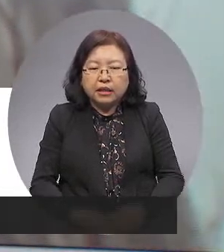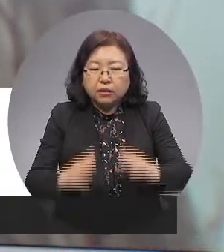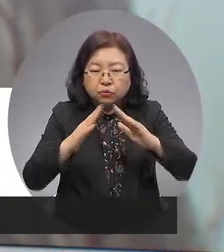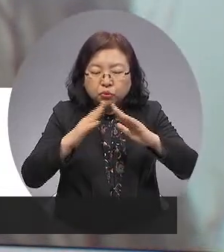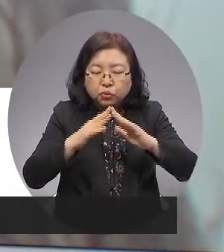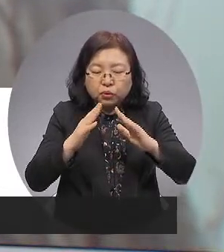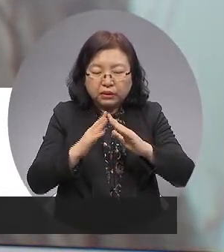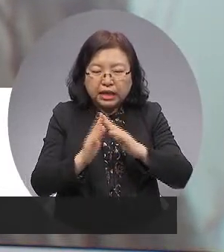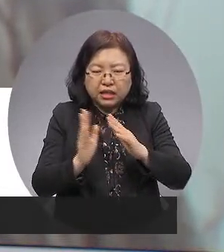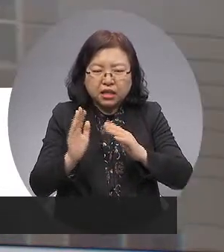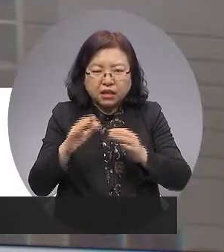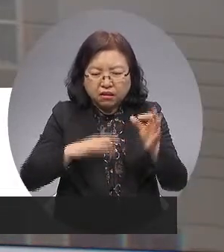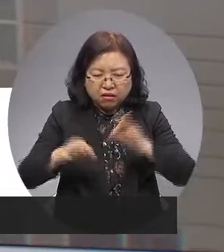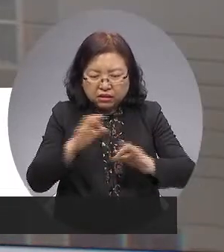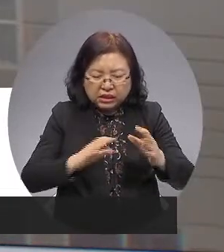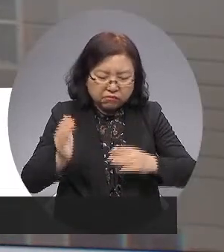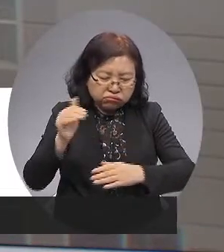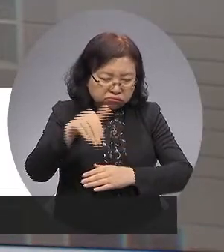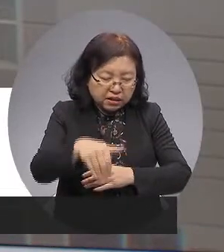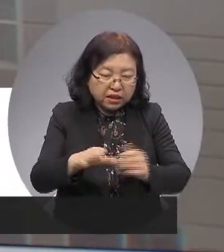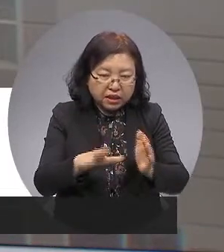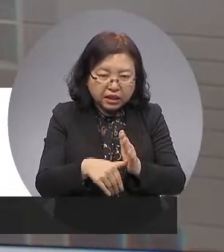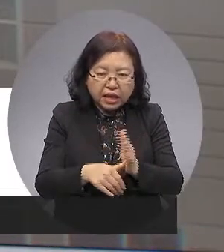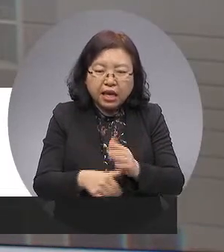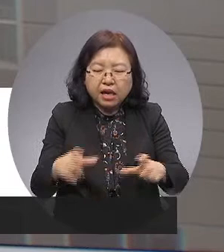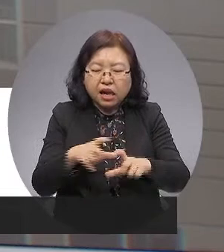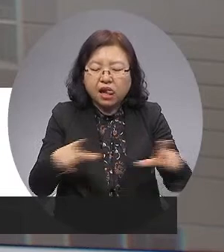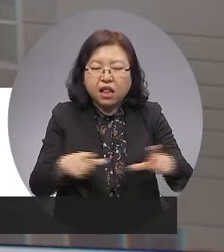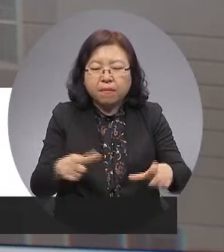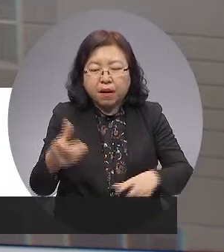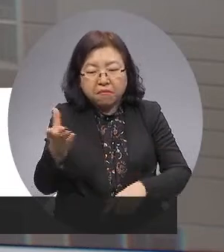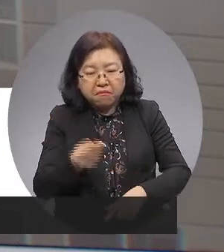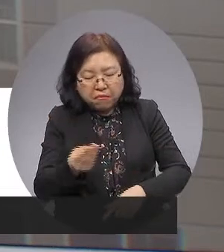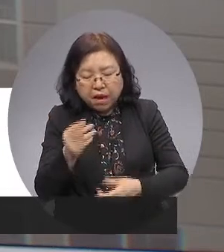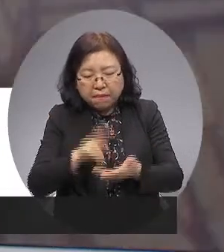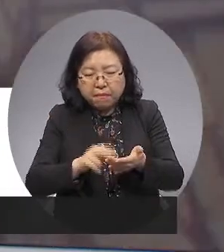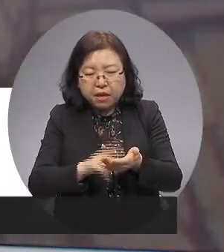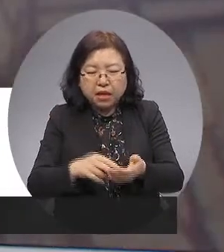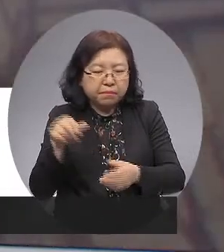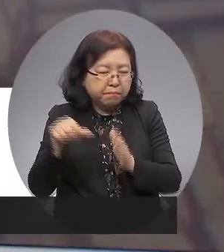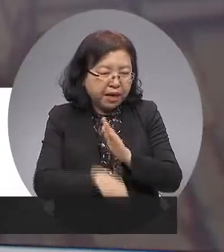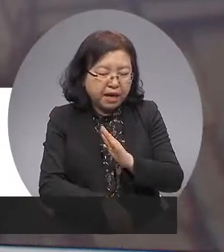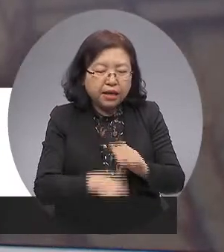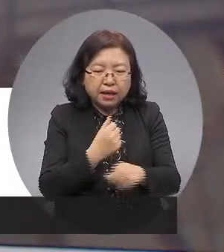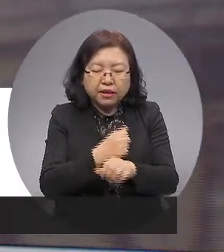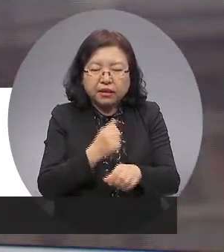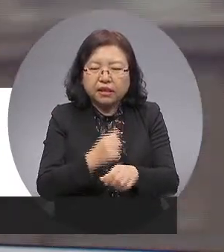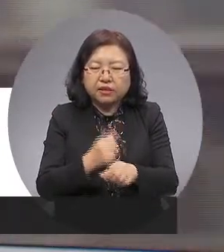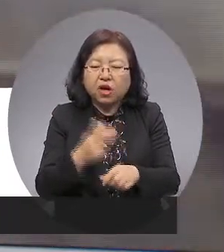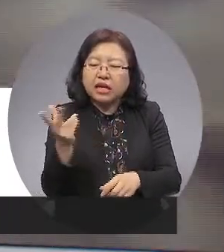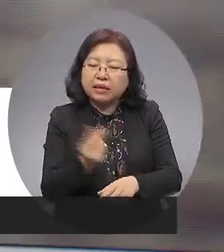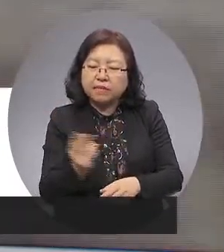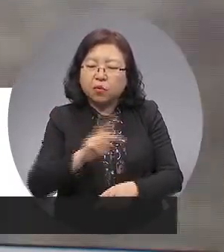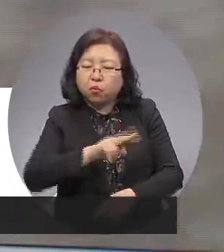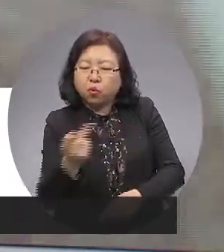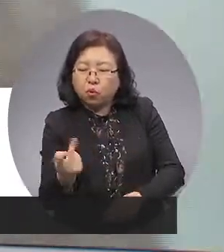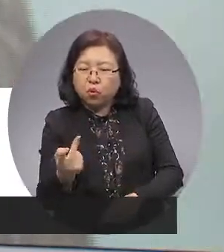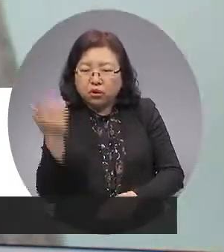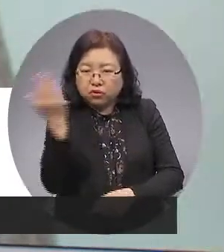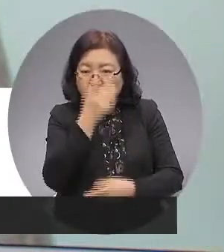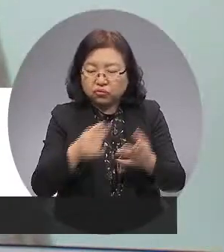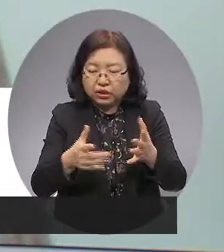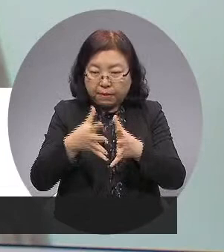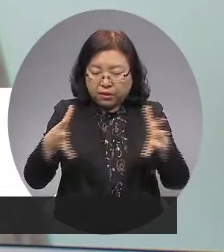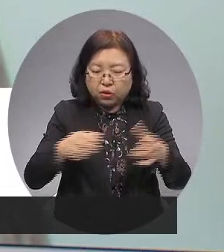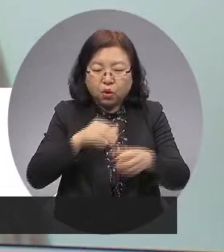부동산 경기 침체 당시 일반 분양에 실패해 임대로 전환했던 청주의 한 아파트가 5년도 안 돼 최초